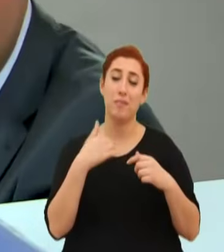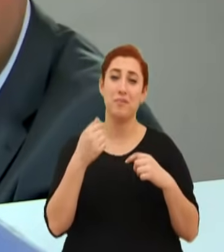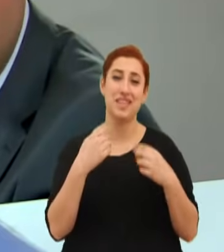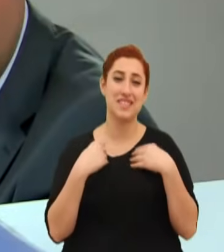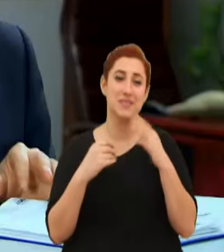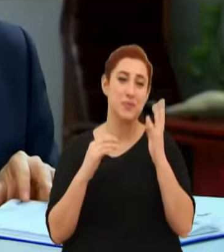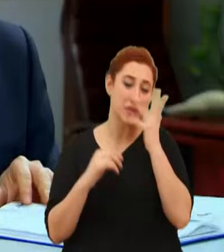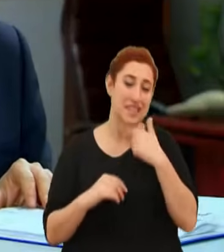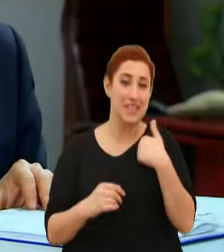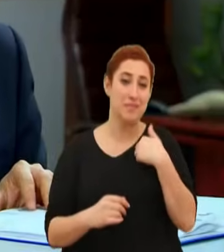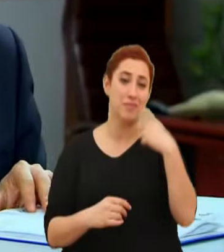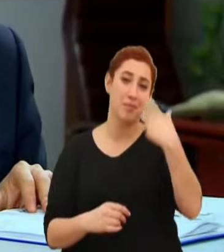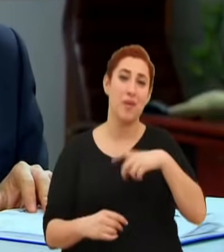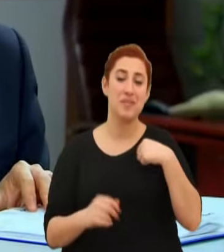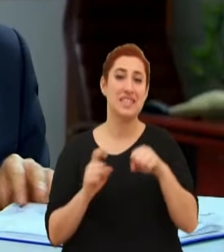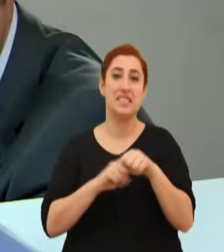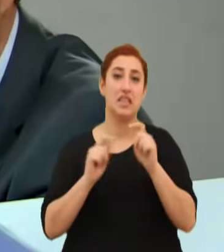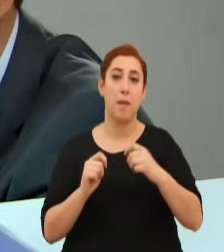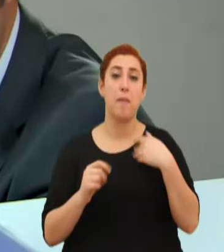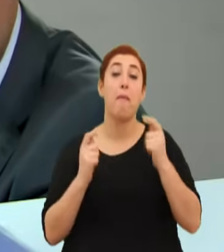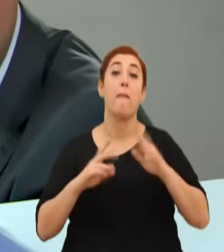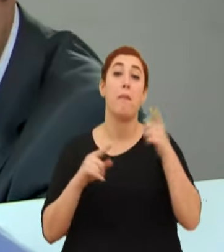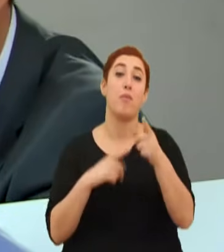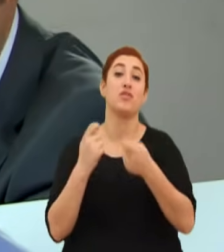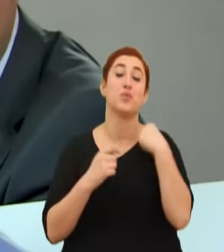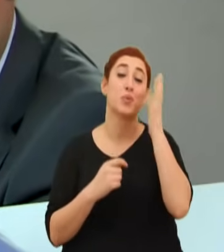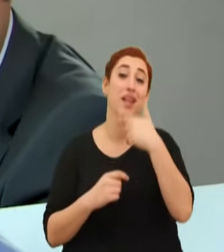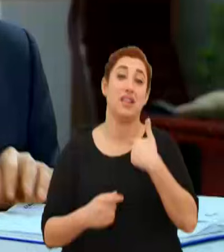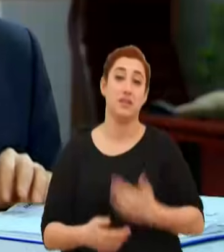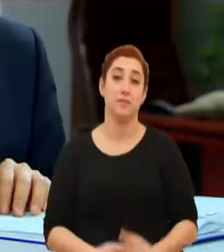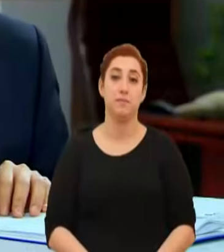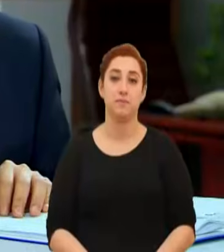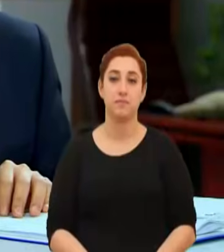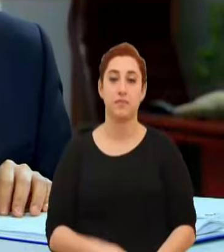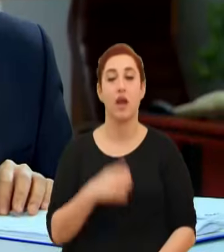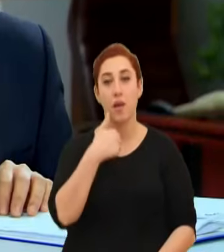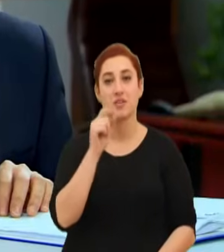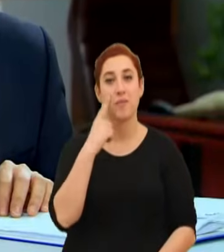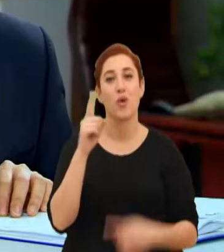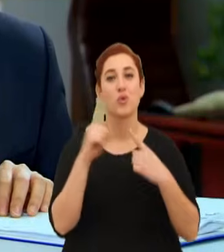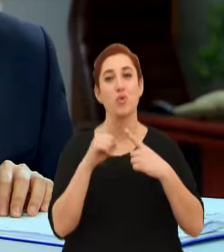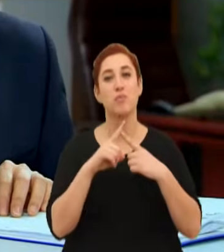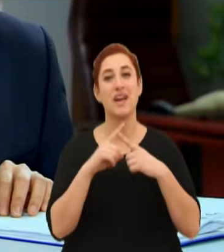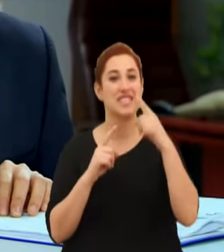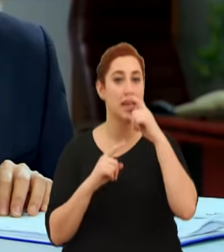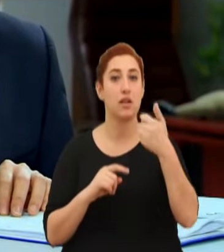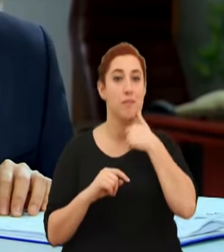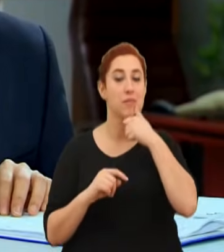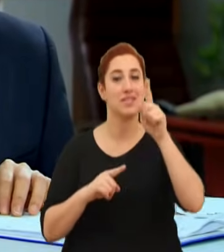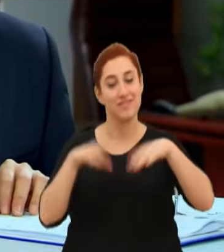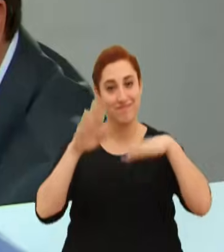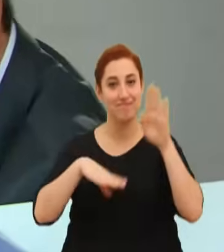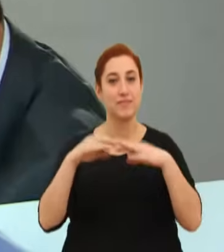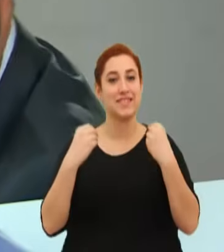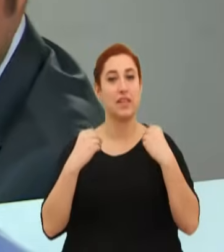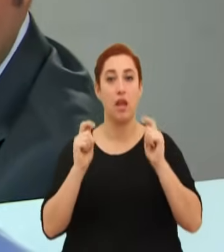çekingen yapılıyım ya. Ben streslenirim. Yapamam böyle şeyler. Utanırım ya. Abicim bak Tuğba'nın sert babasını bile ikna